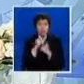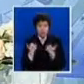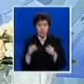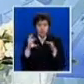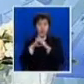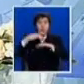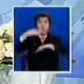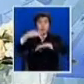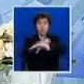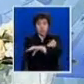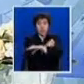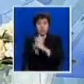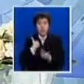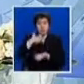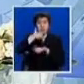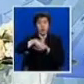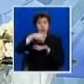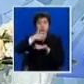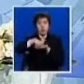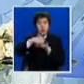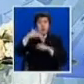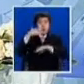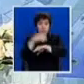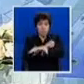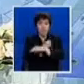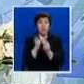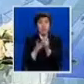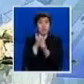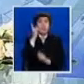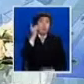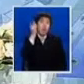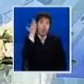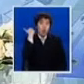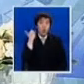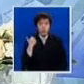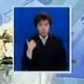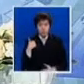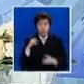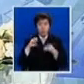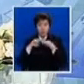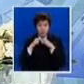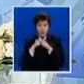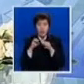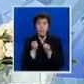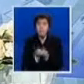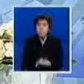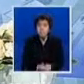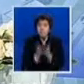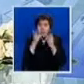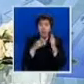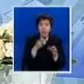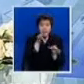เมืองประการแรกก็อยากจะบอกครับว่าเมื่อสัปดาห์ที่แล้วหลังจากเกิดเหตุการณ์ในเรื่องของการปาระเบิดธนาคาร